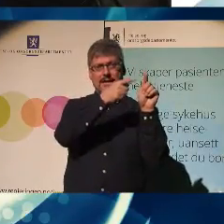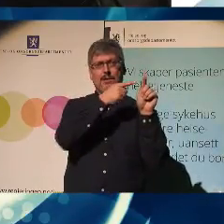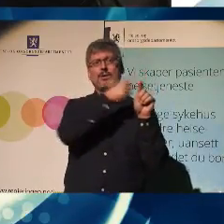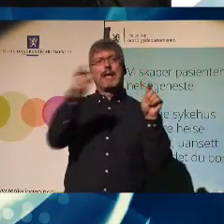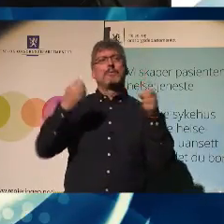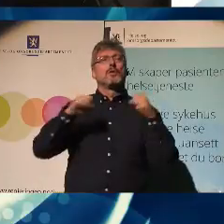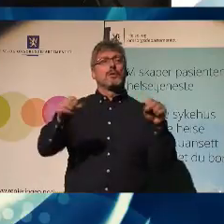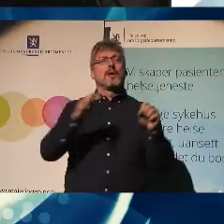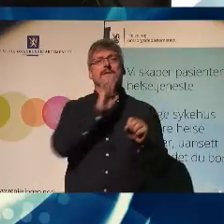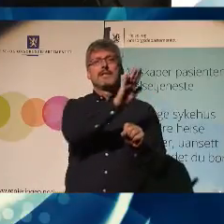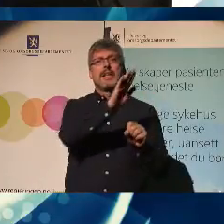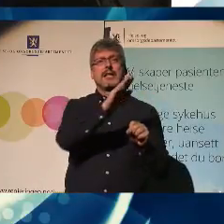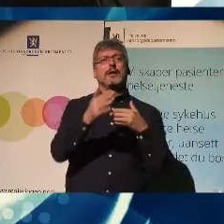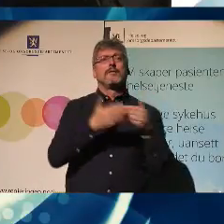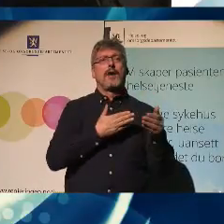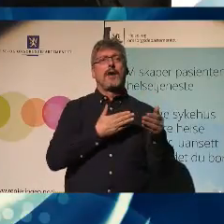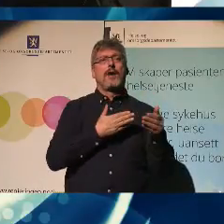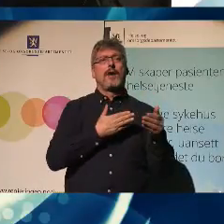sitt fag.